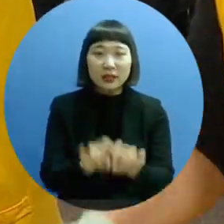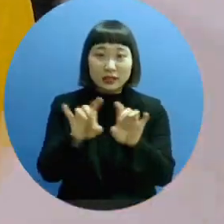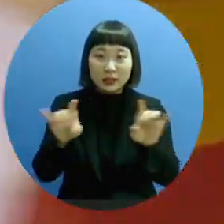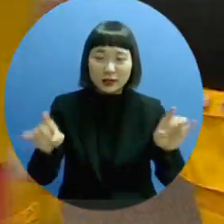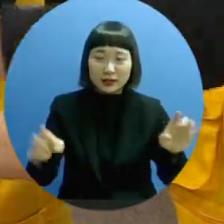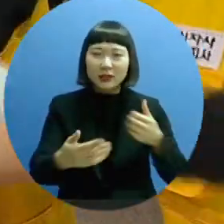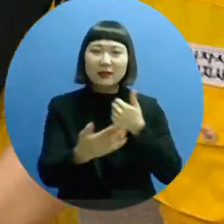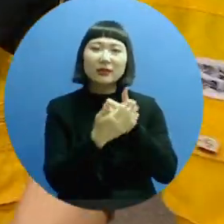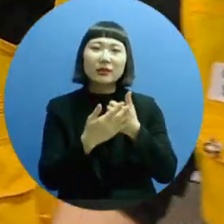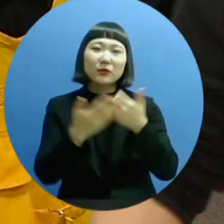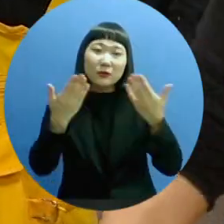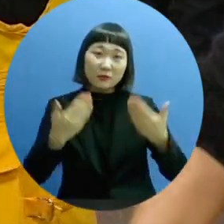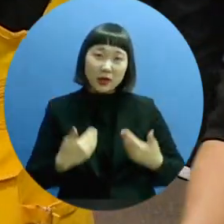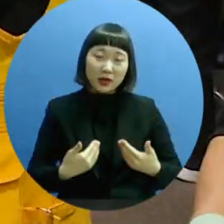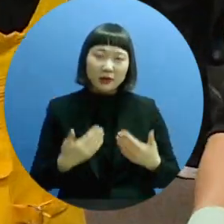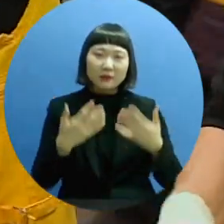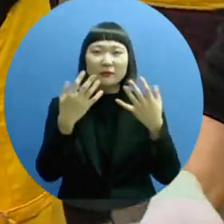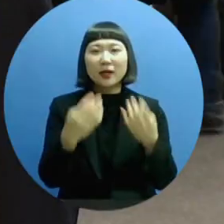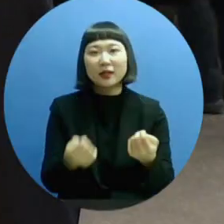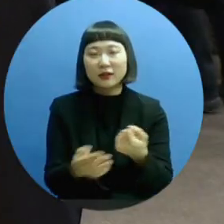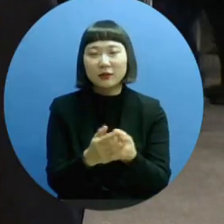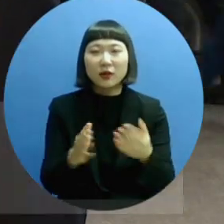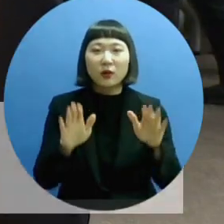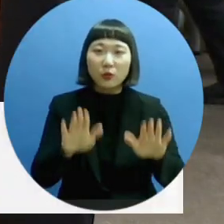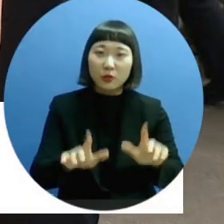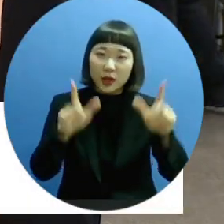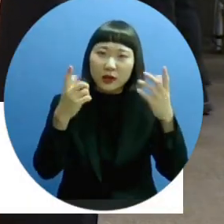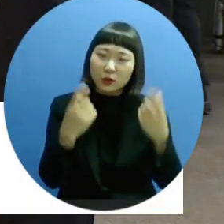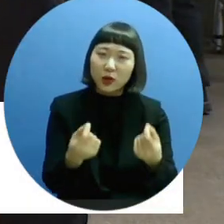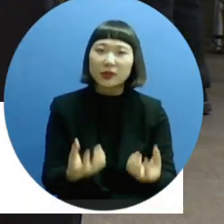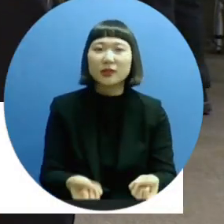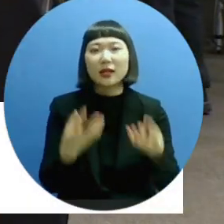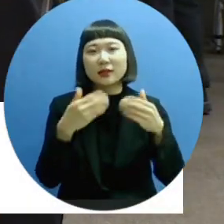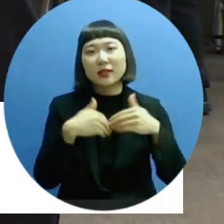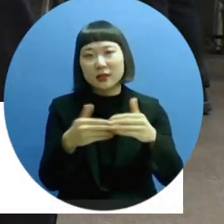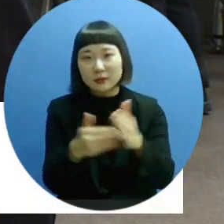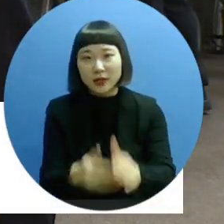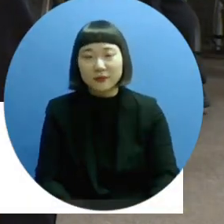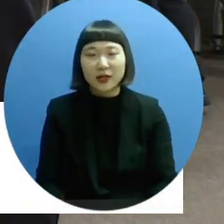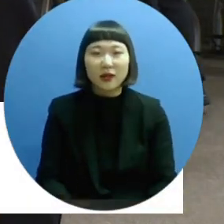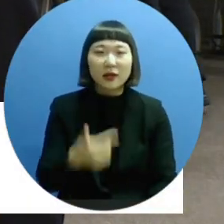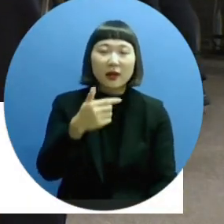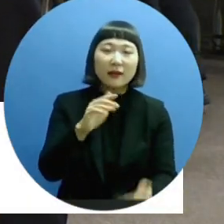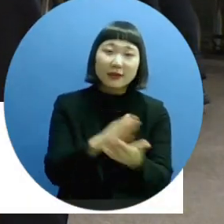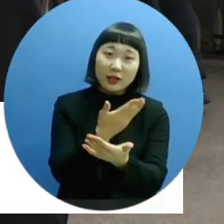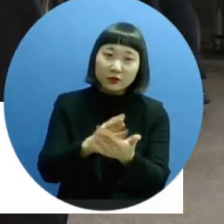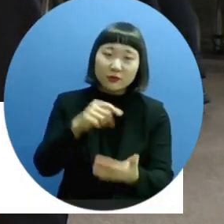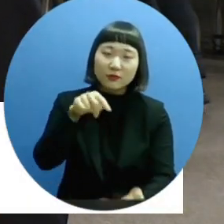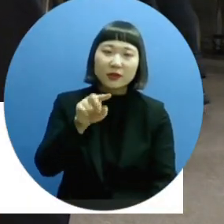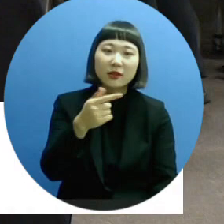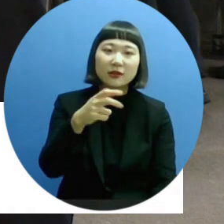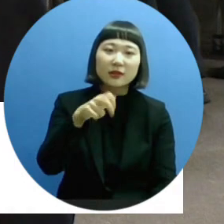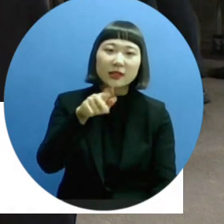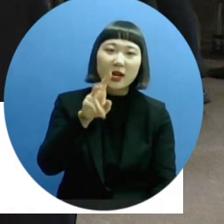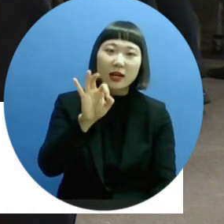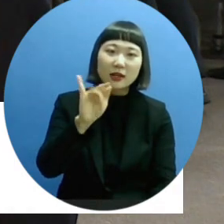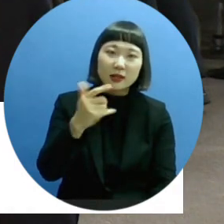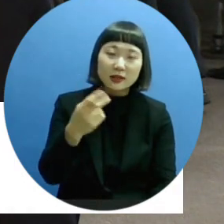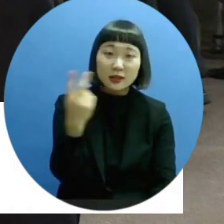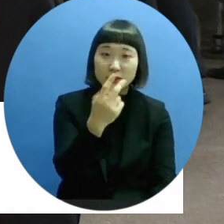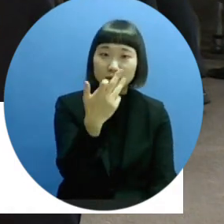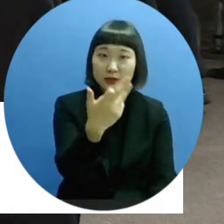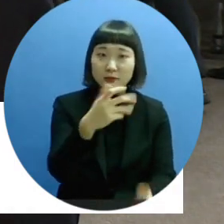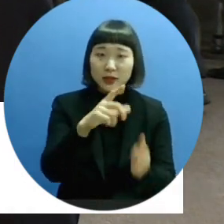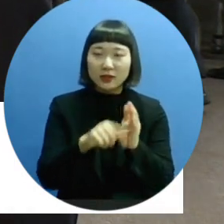어김없이 행사가 열렸습니다. 나눔 현세인은 2018년부터 시작하는